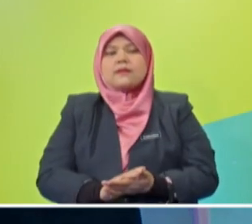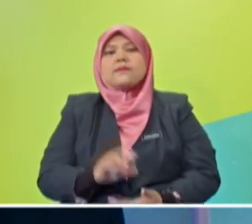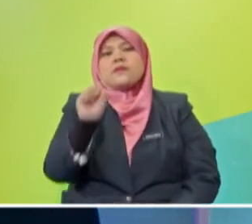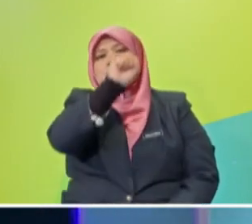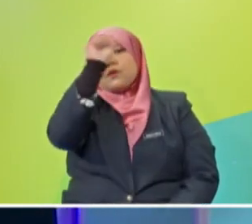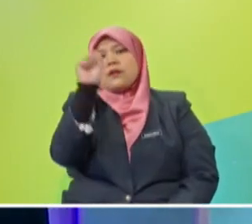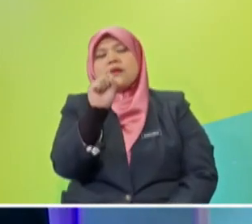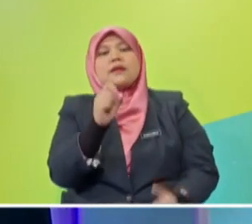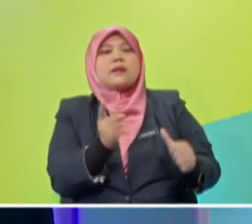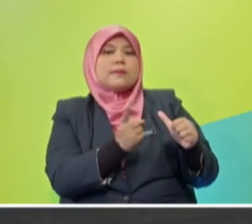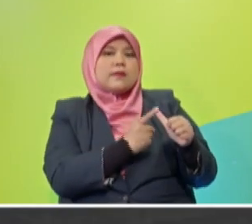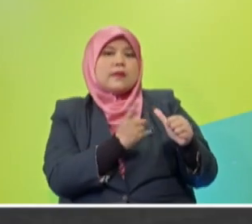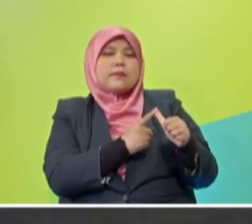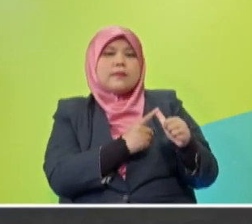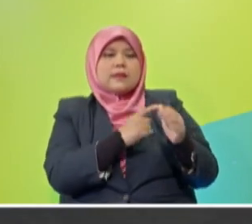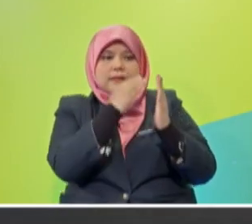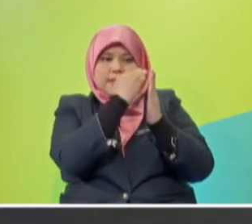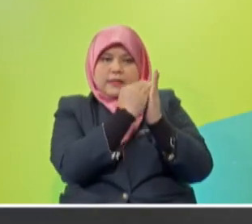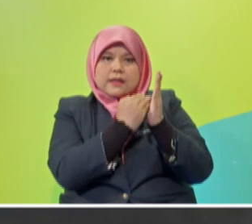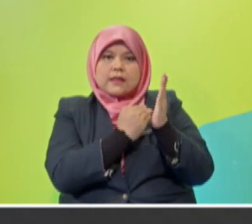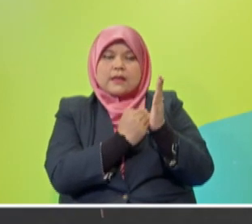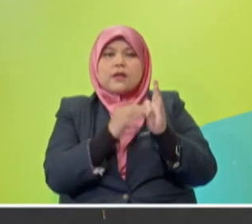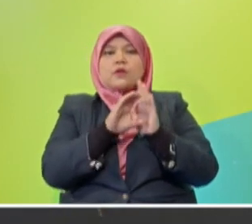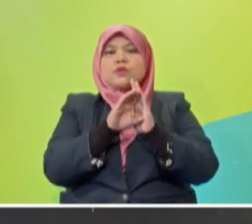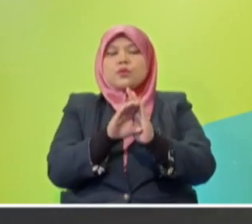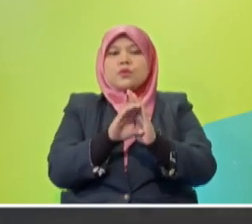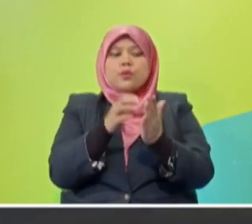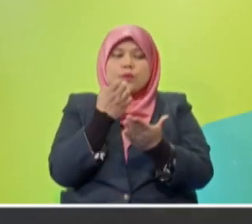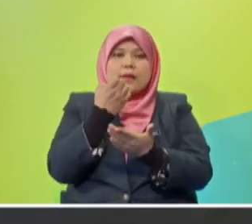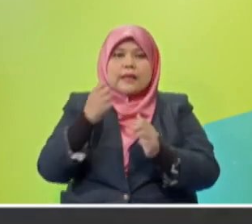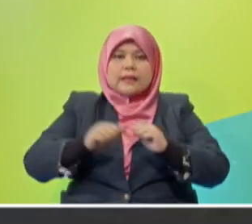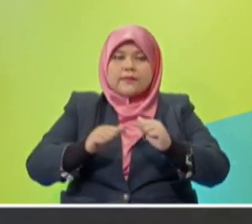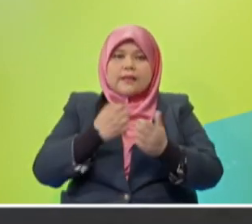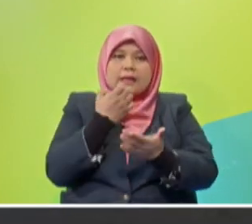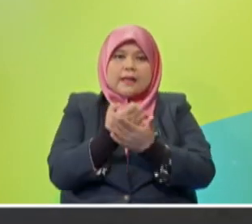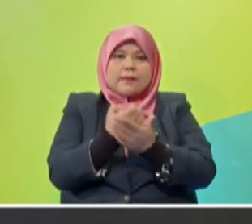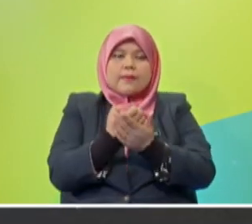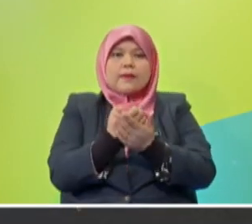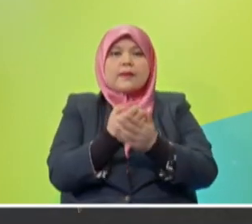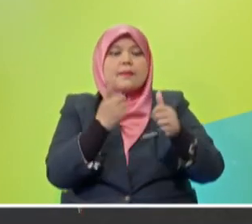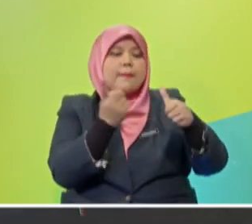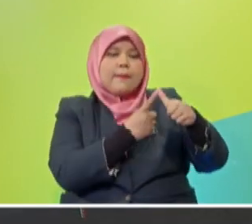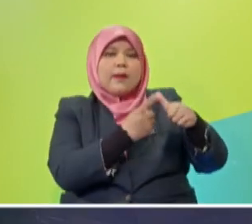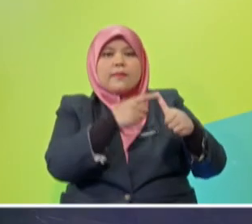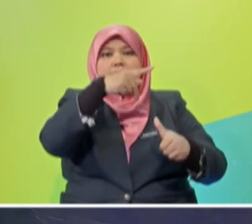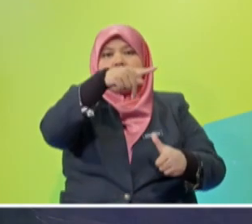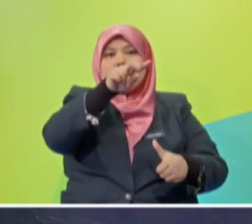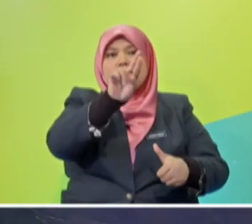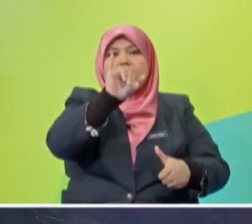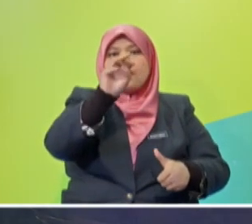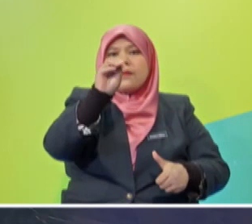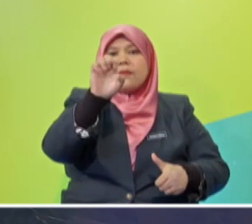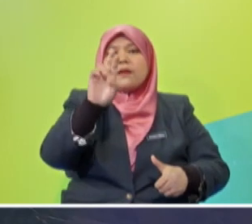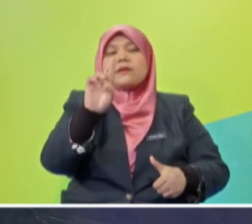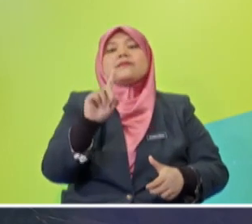yang pertama. Senaraikan contoh aktiviti ekonomi dalam sektor prima. Okey, siapa yang nak cuba?